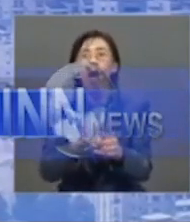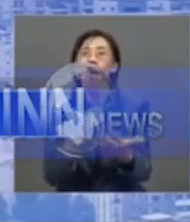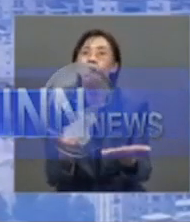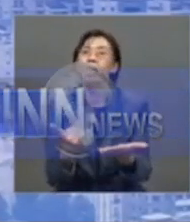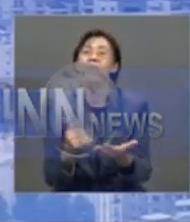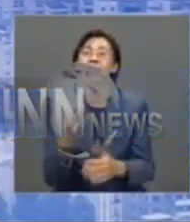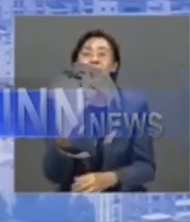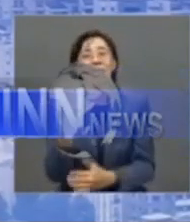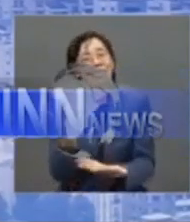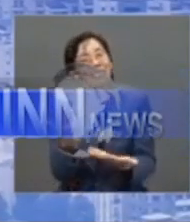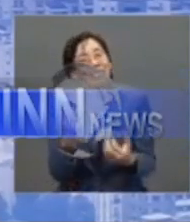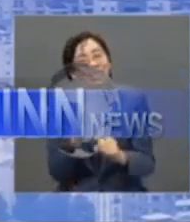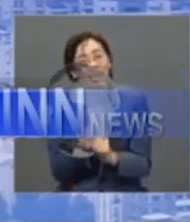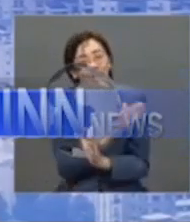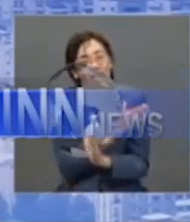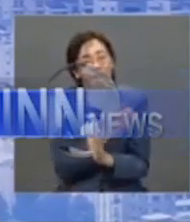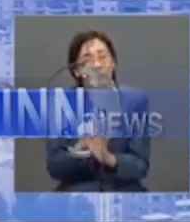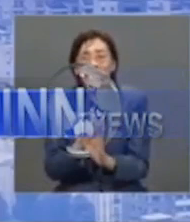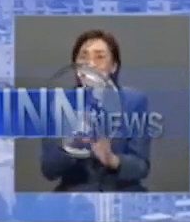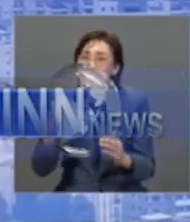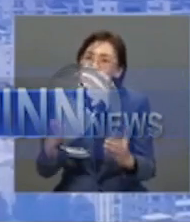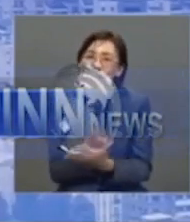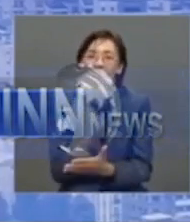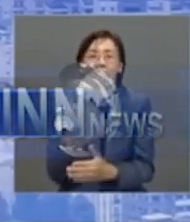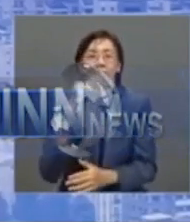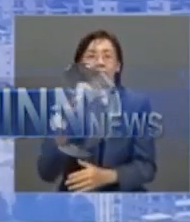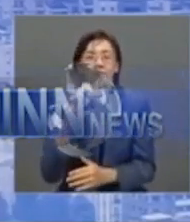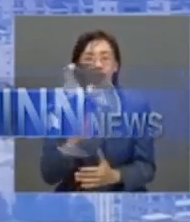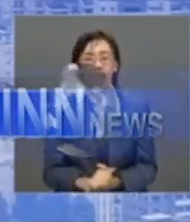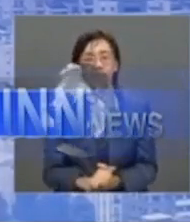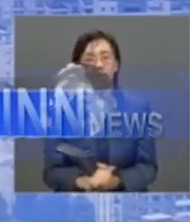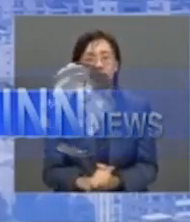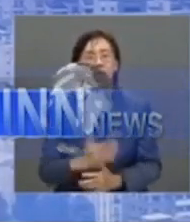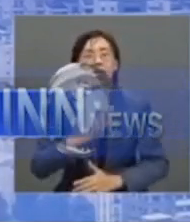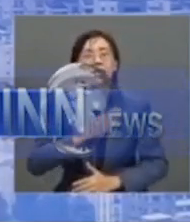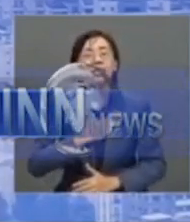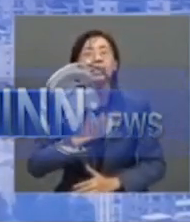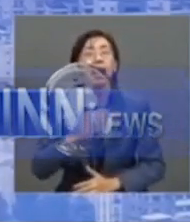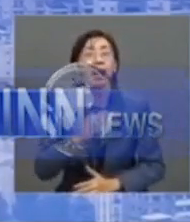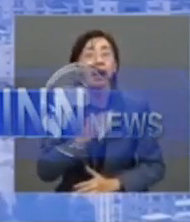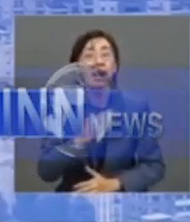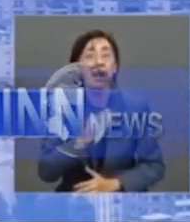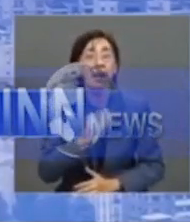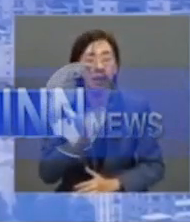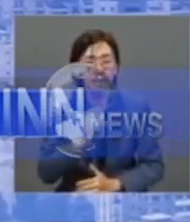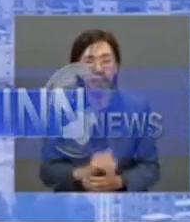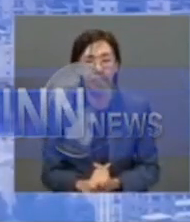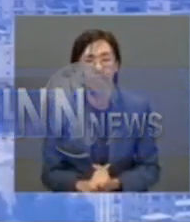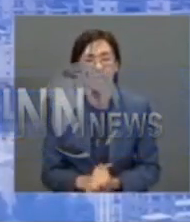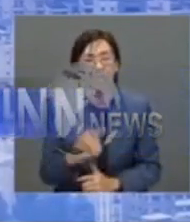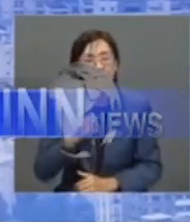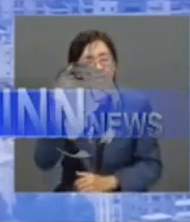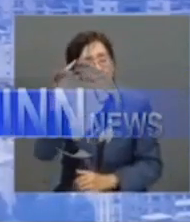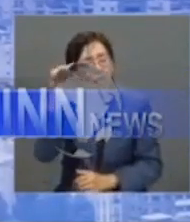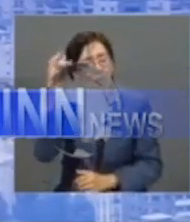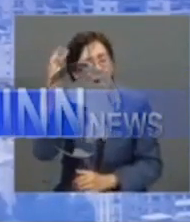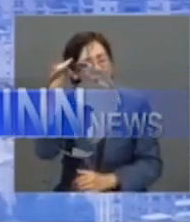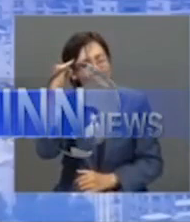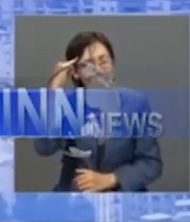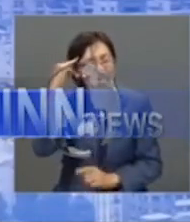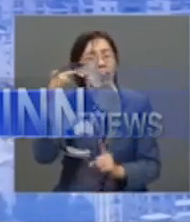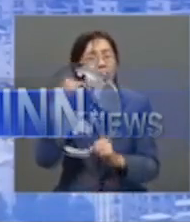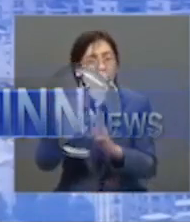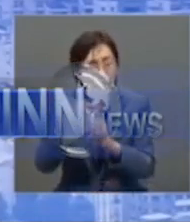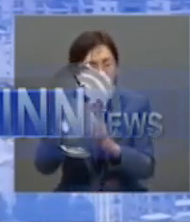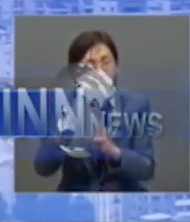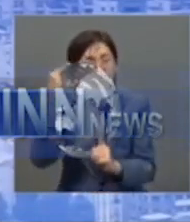ายกลับบ้านแล้ว 2,687 คนยืนยันผู้ป่วยสะสม 2,954 คนรักษาอยู่213ค